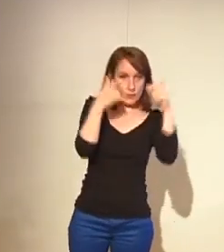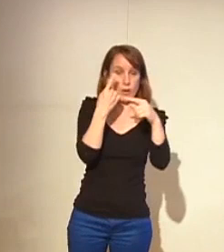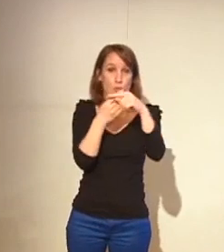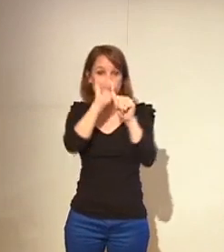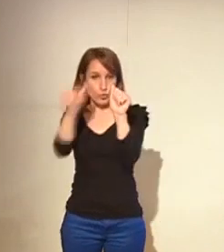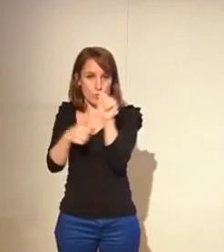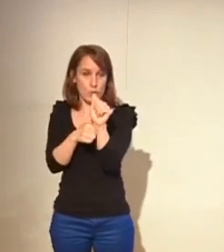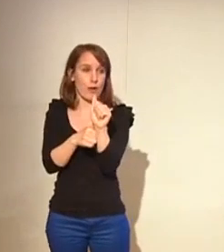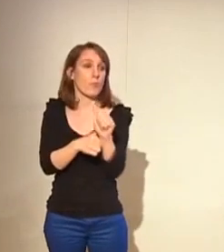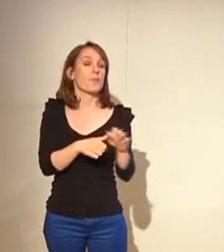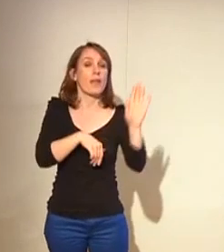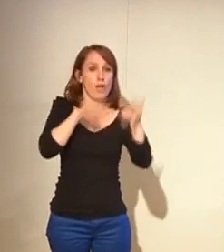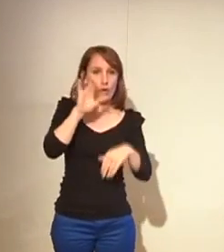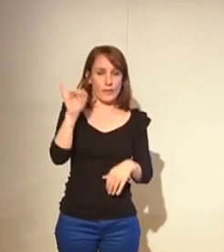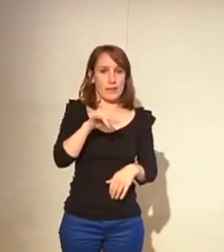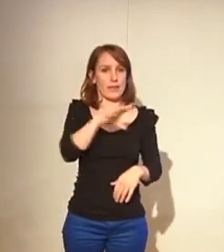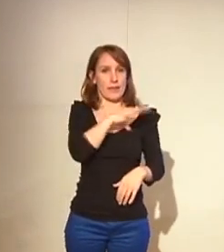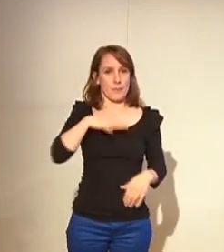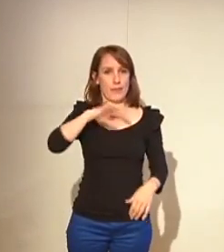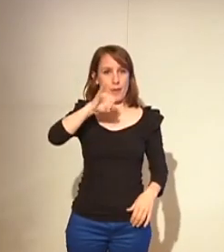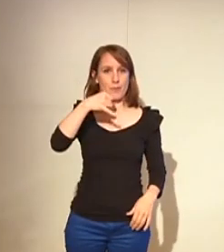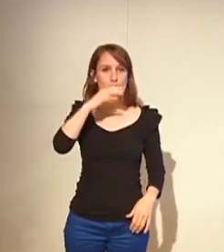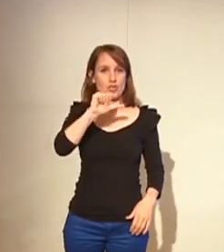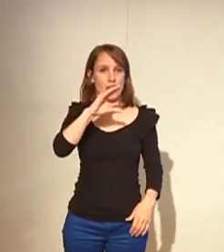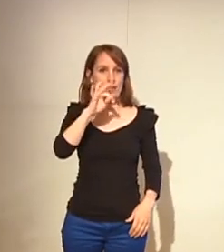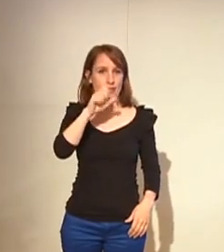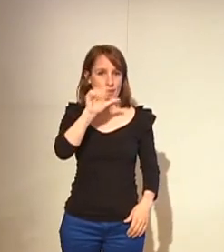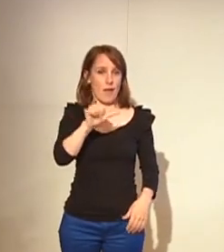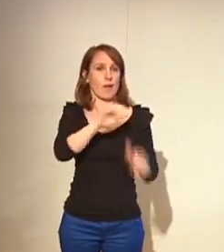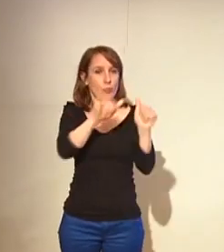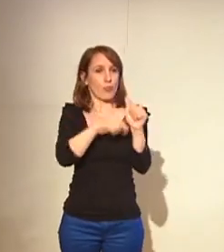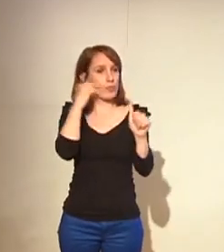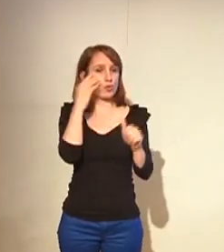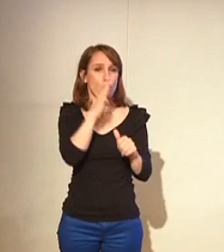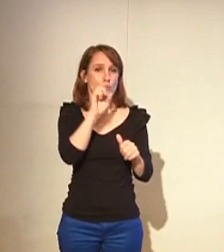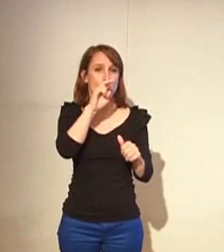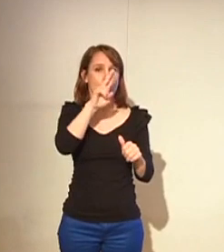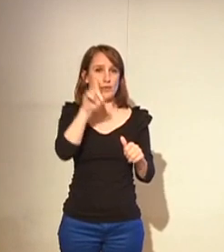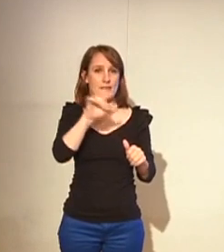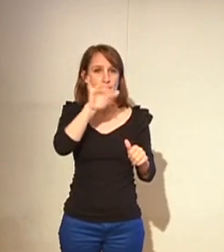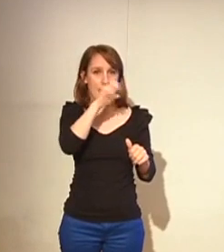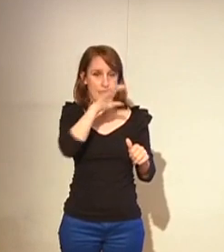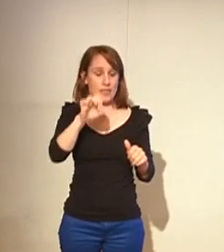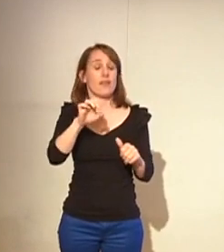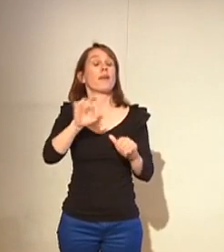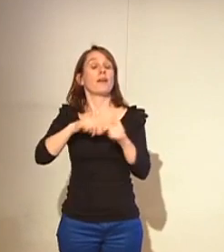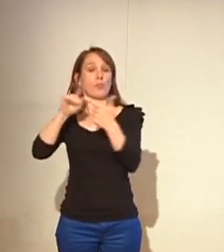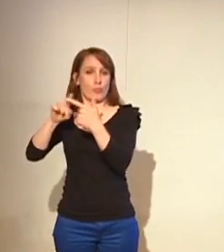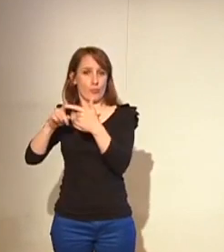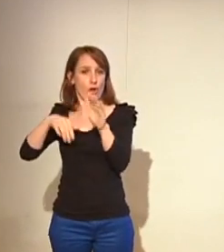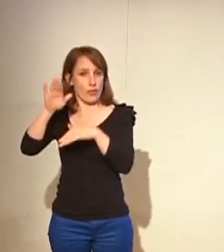avons madame Jaca avec pour suppléant monsieur bousayen et nous avons monsieur breu avec pour suppléante madame